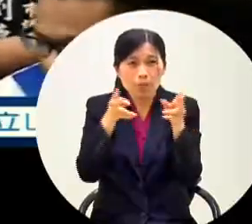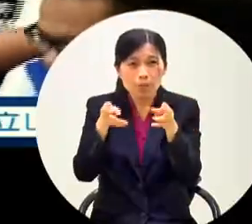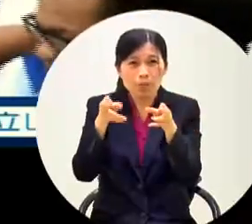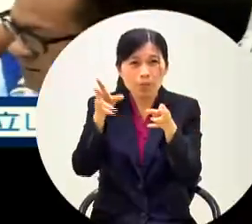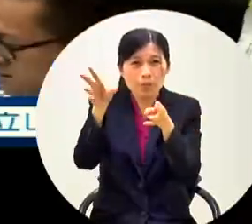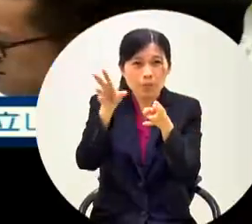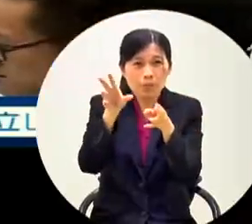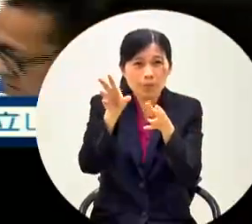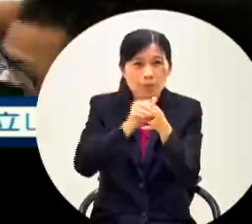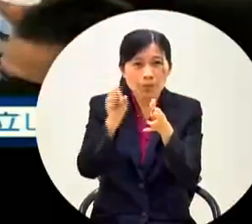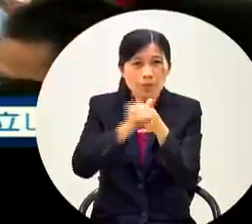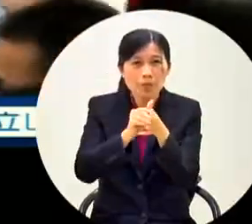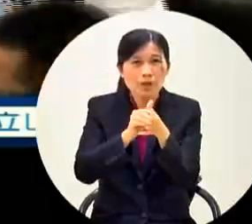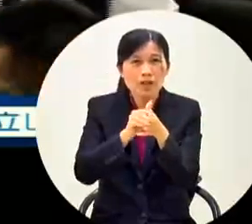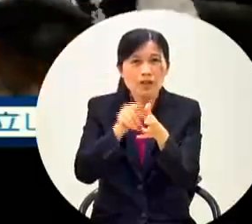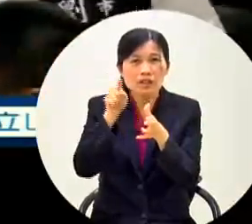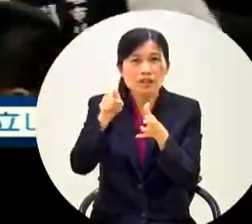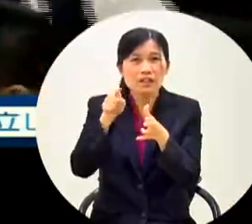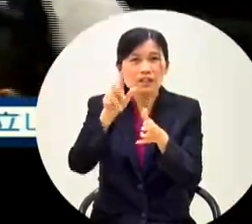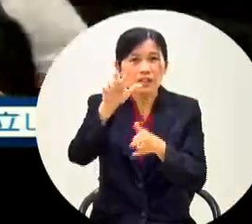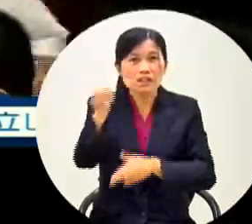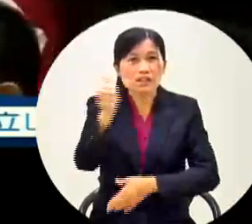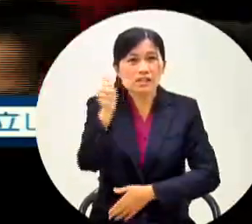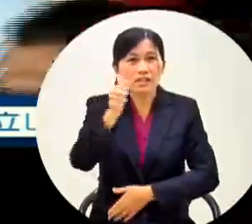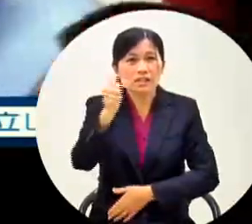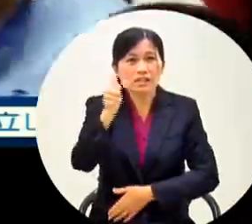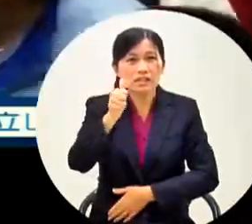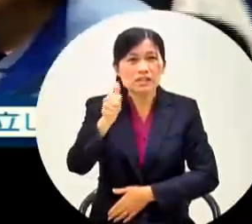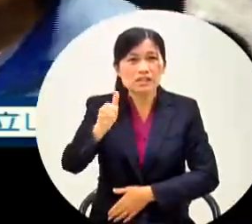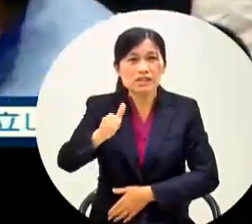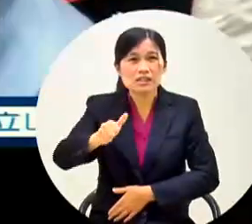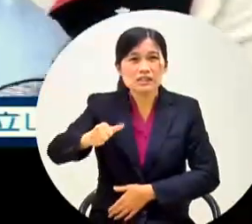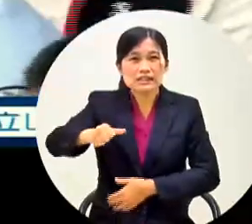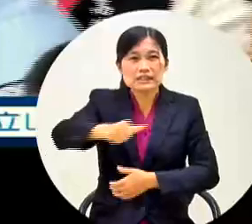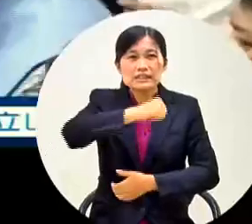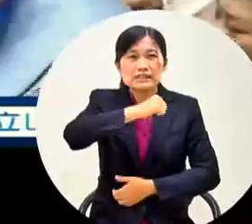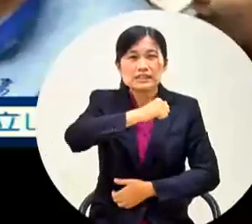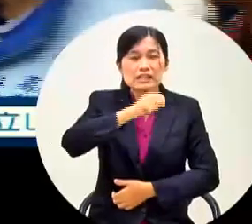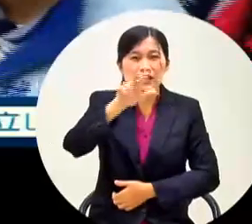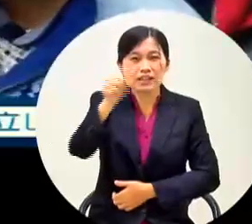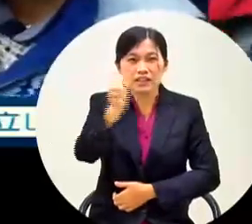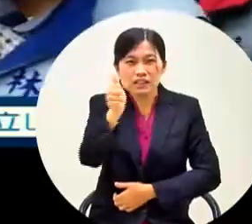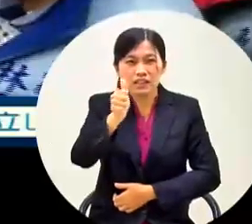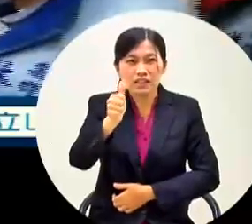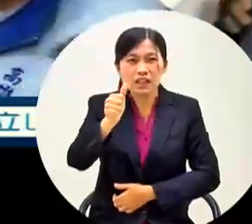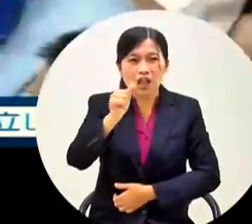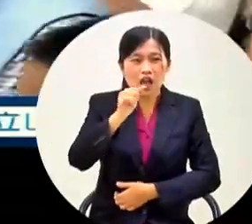刘德林议员他是勒着林婉容议员的脖子。